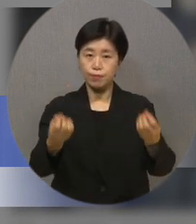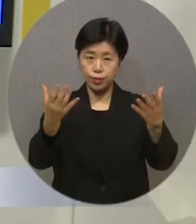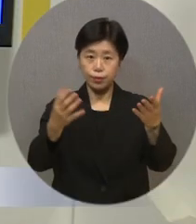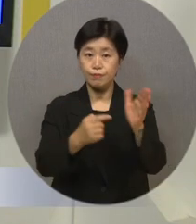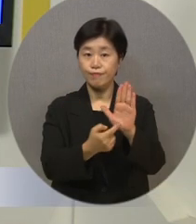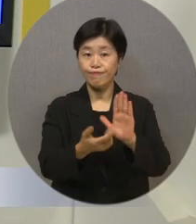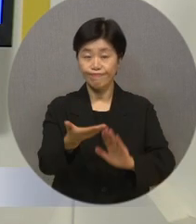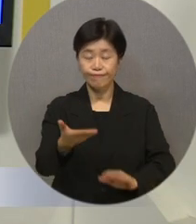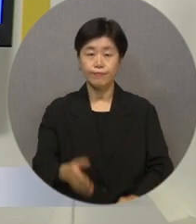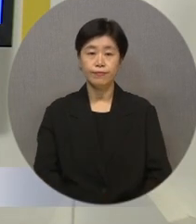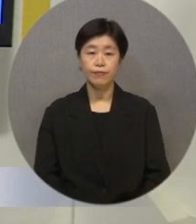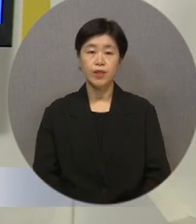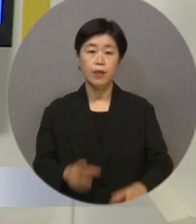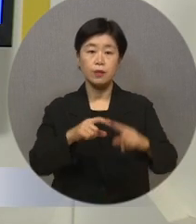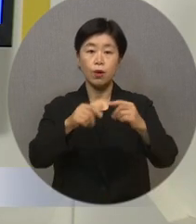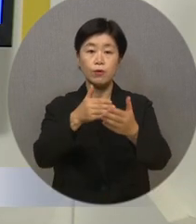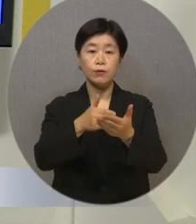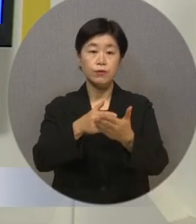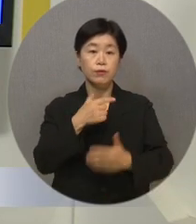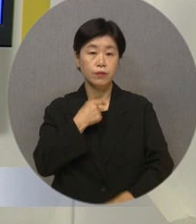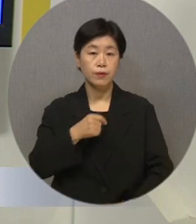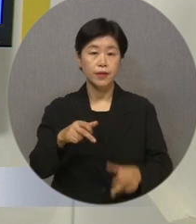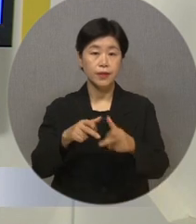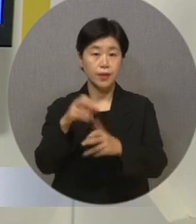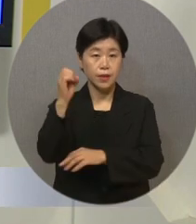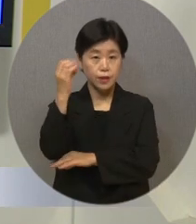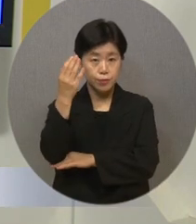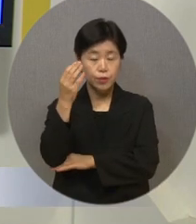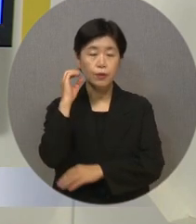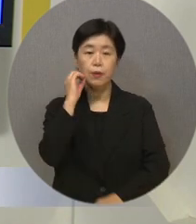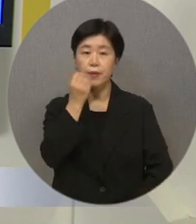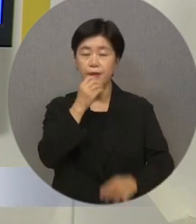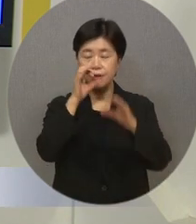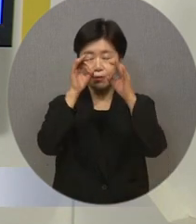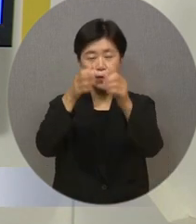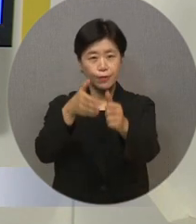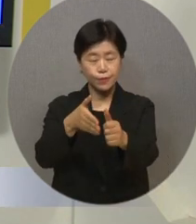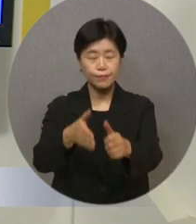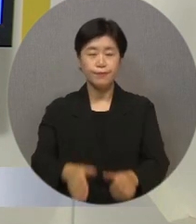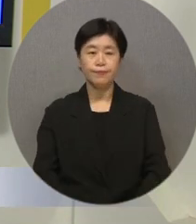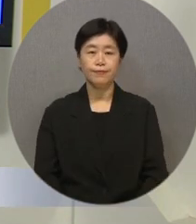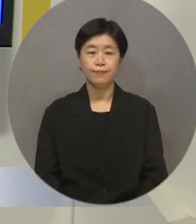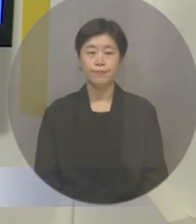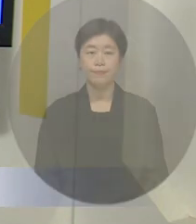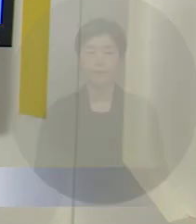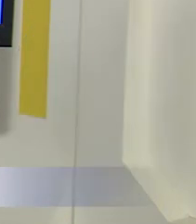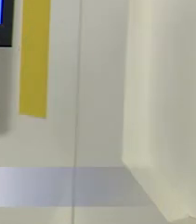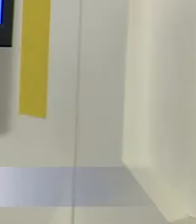예정입니다 더 자세한 뉴스는 장애인 신문과 웰페어 뉴스 홈페이지를 통해 확인할 수 있습니다